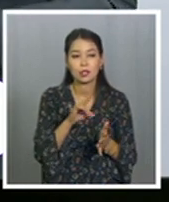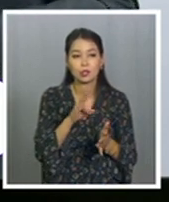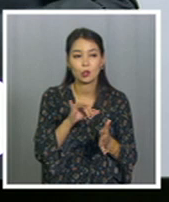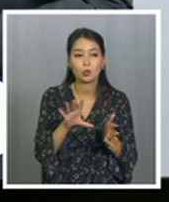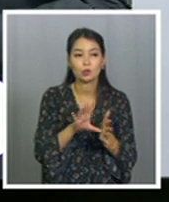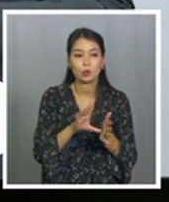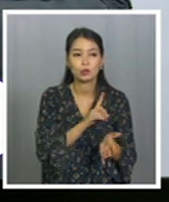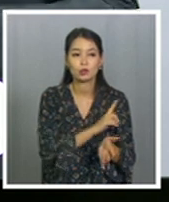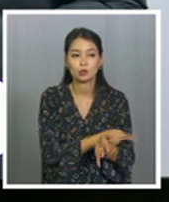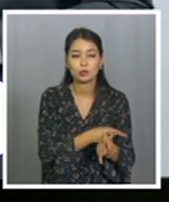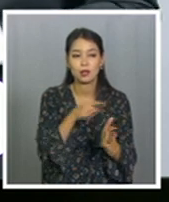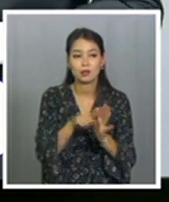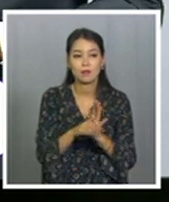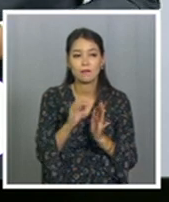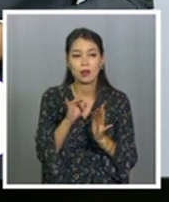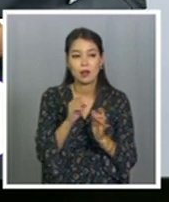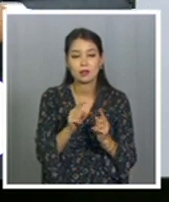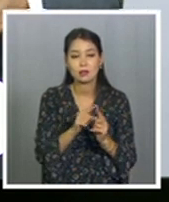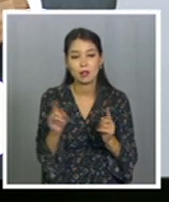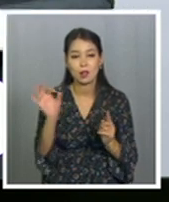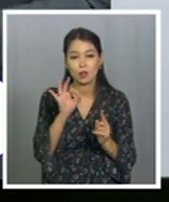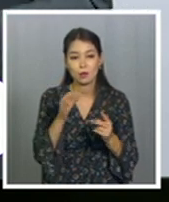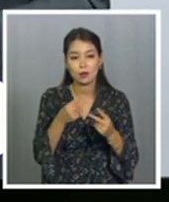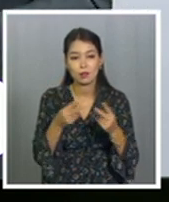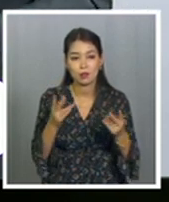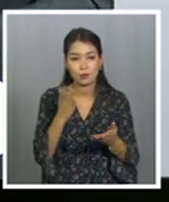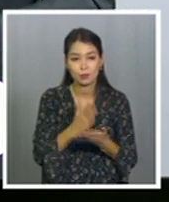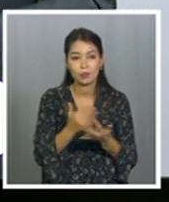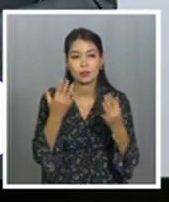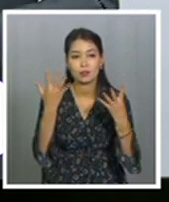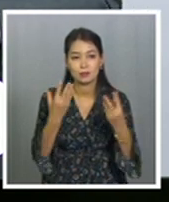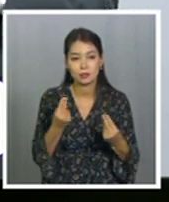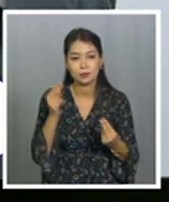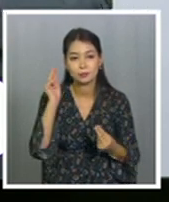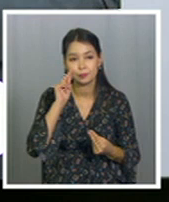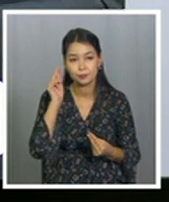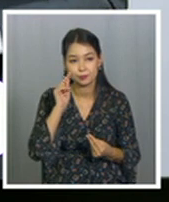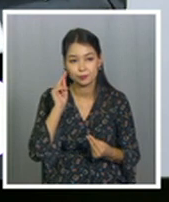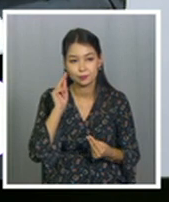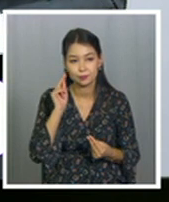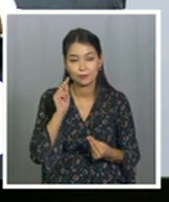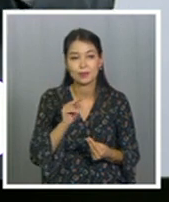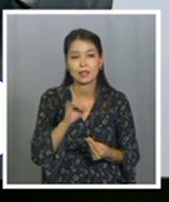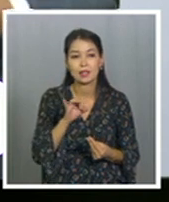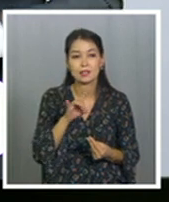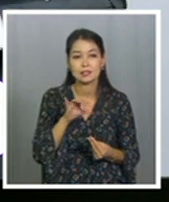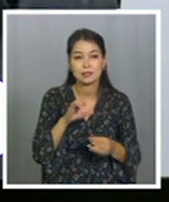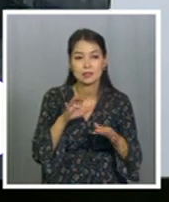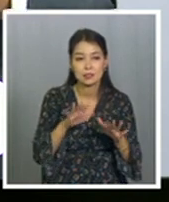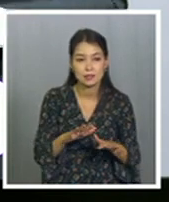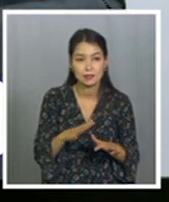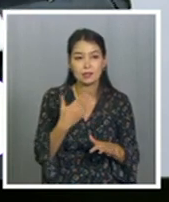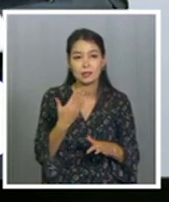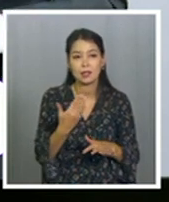фазалар ығысуының нөлге тең болатынын анықтадық. Ал енді бүгінгі сабақта резистордың орнына конденсатор